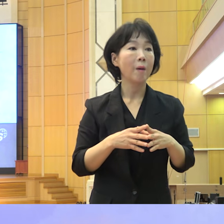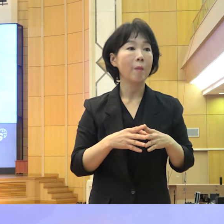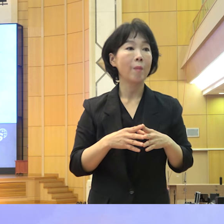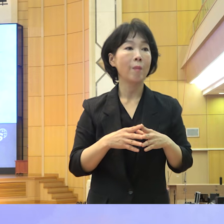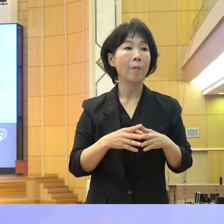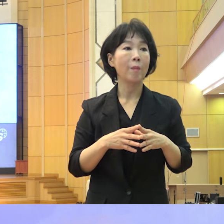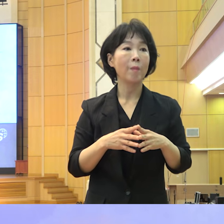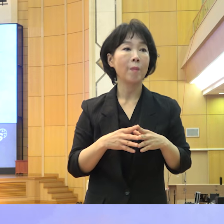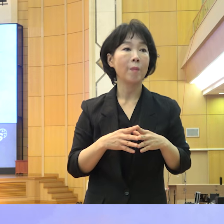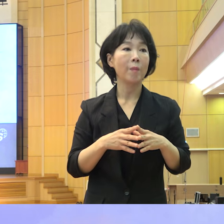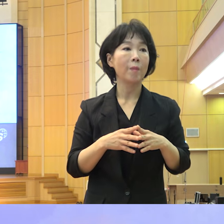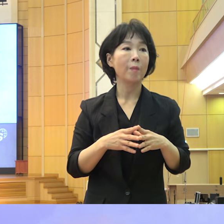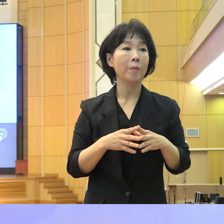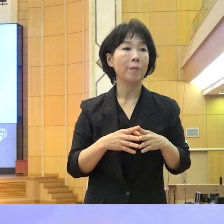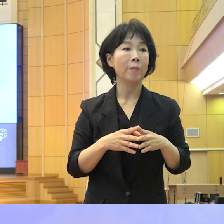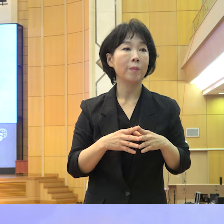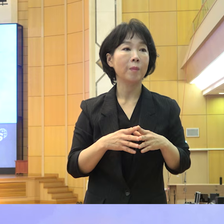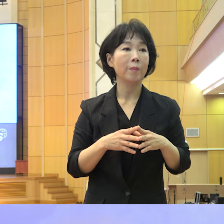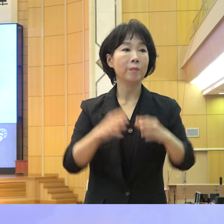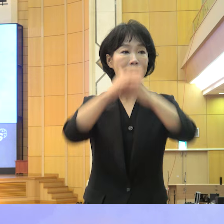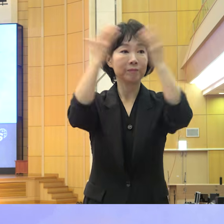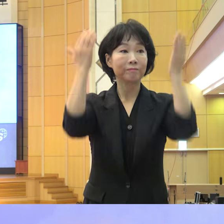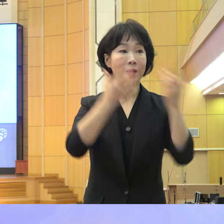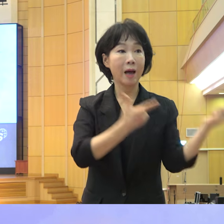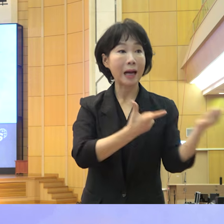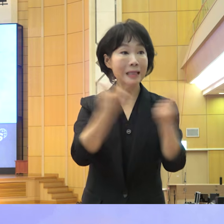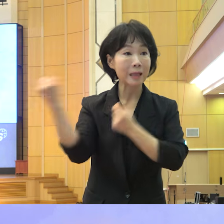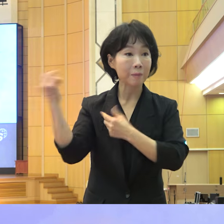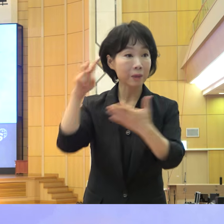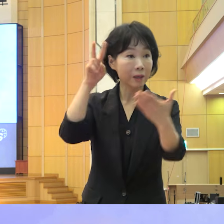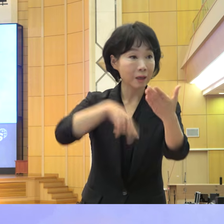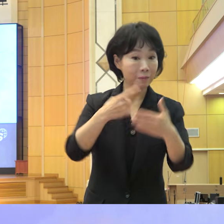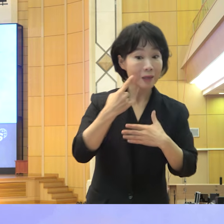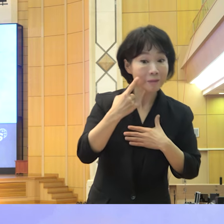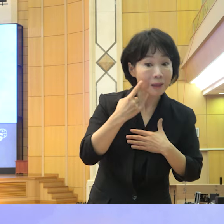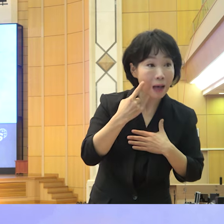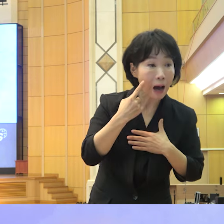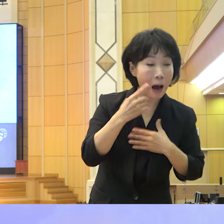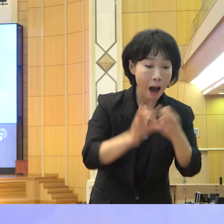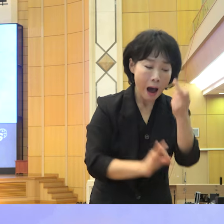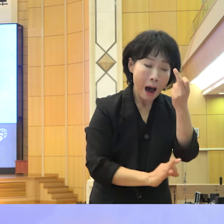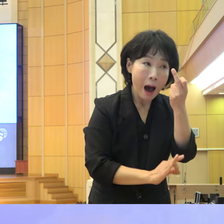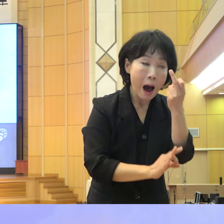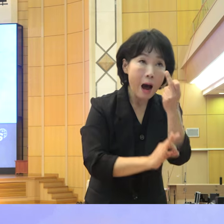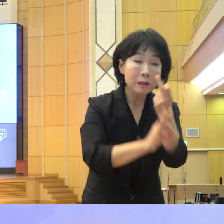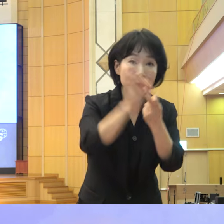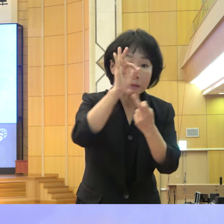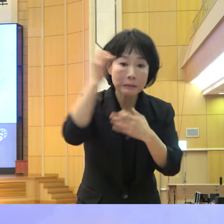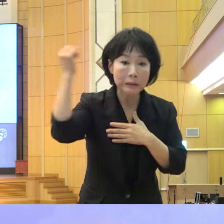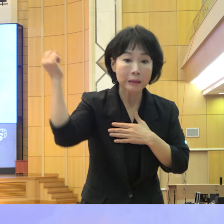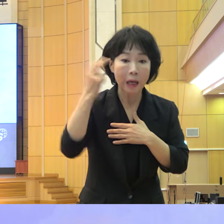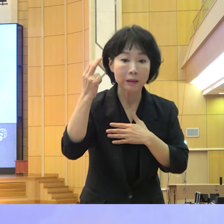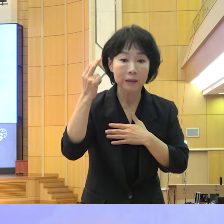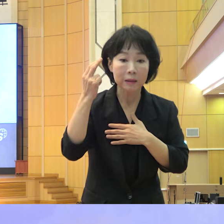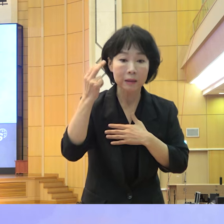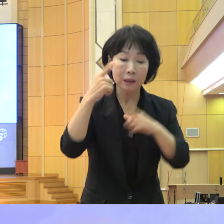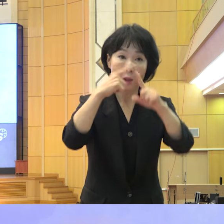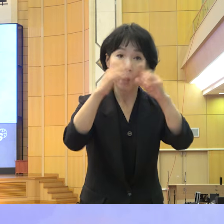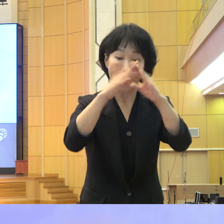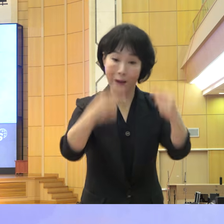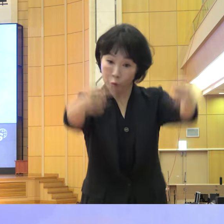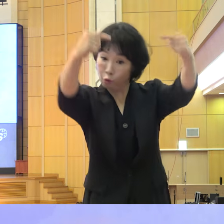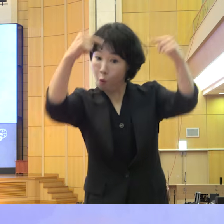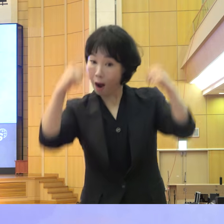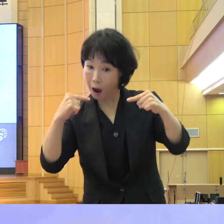5절까지입니다. 다 같이 읽어보겠습니다. 시작. 아침에 다시 성전으로